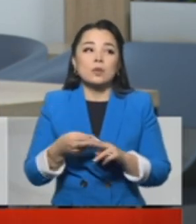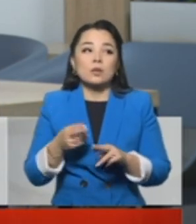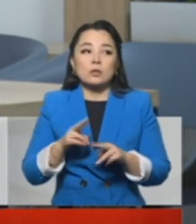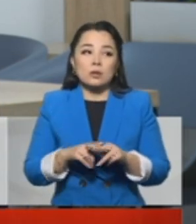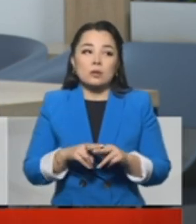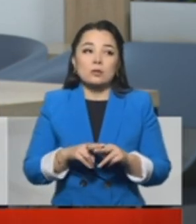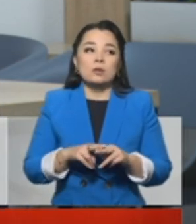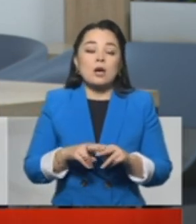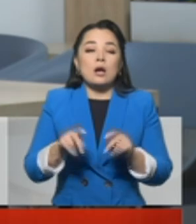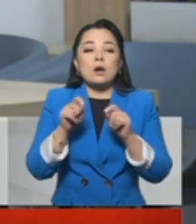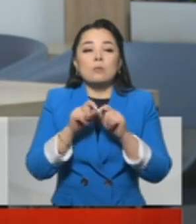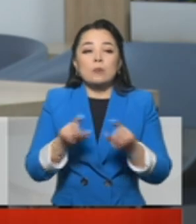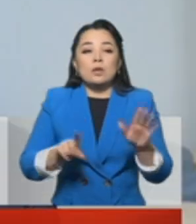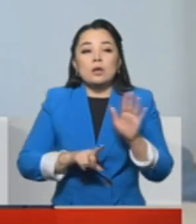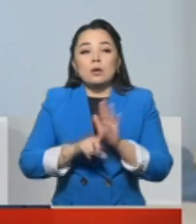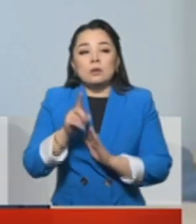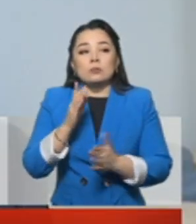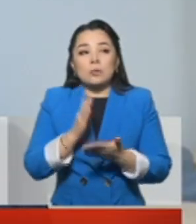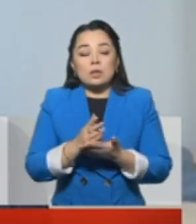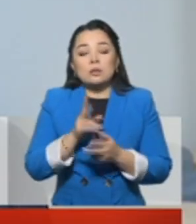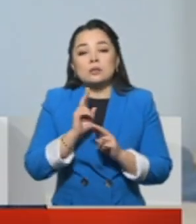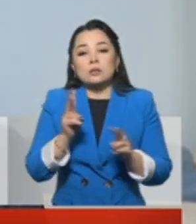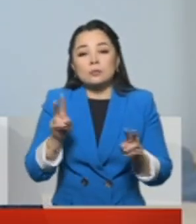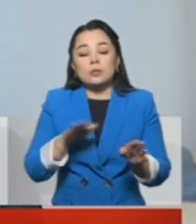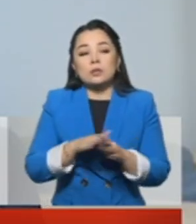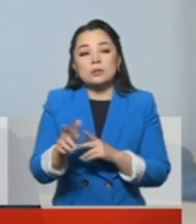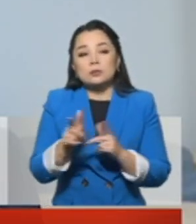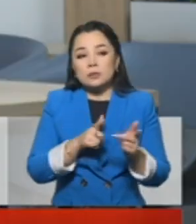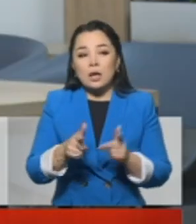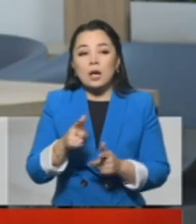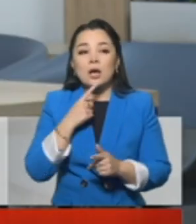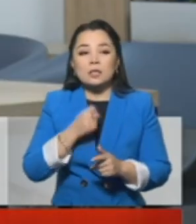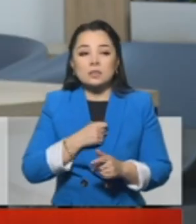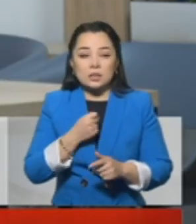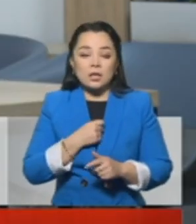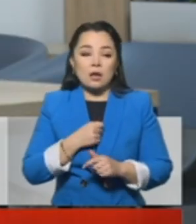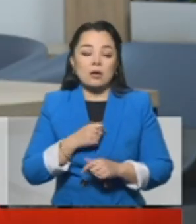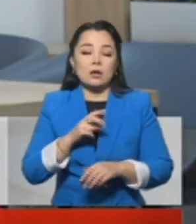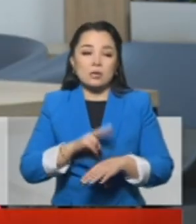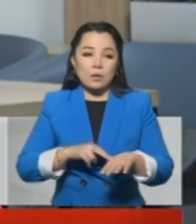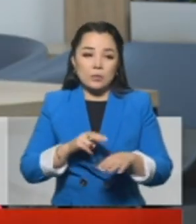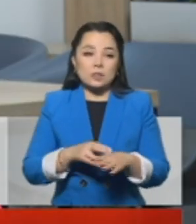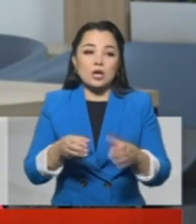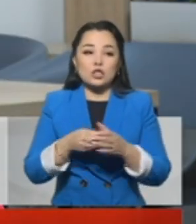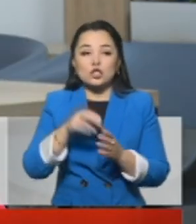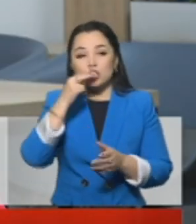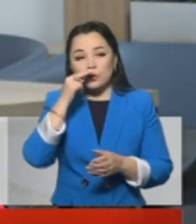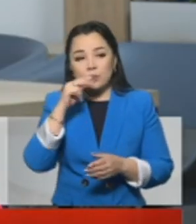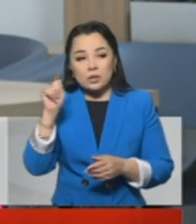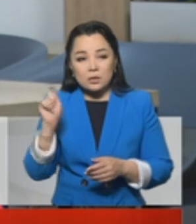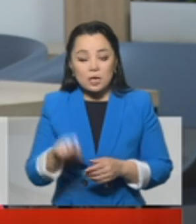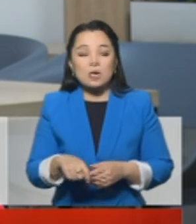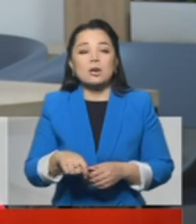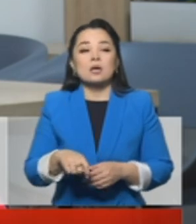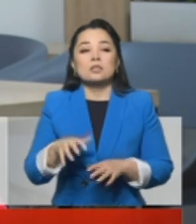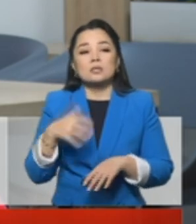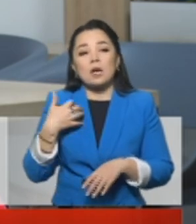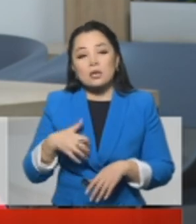Бұны мектептен де бастауға болады. Оны кімдер іске асырады? Әскери комиссариаттар. Оны жаңағы мысалы Шымкенттен келсе, Тараздан